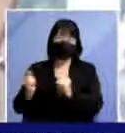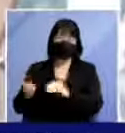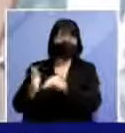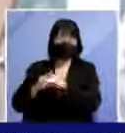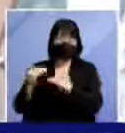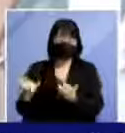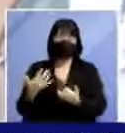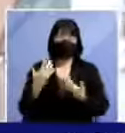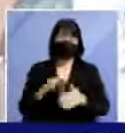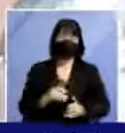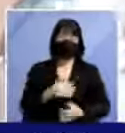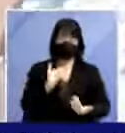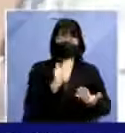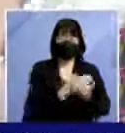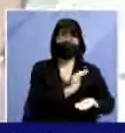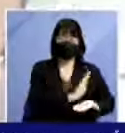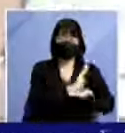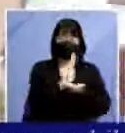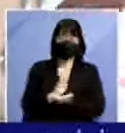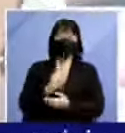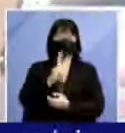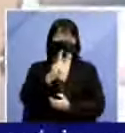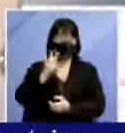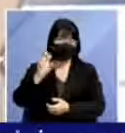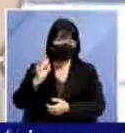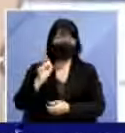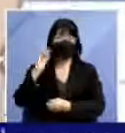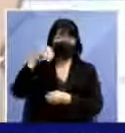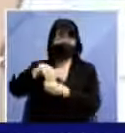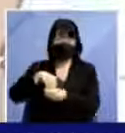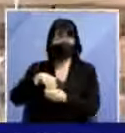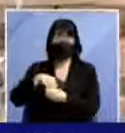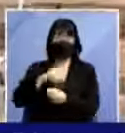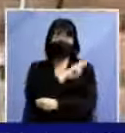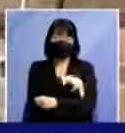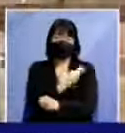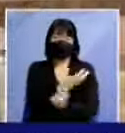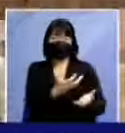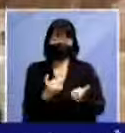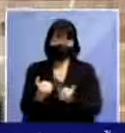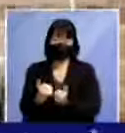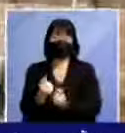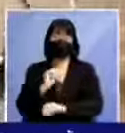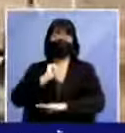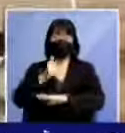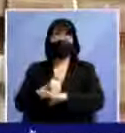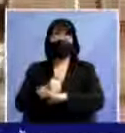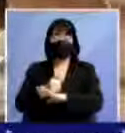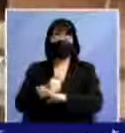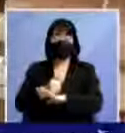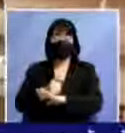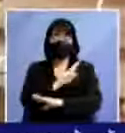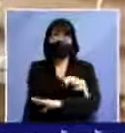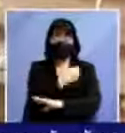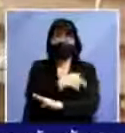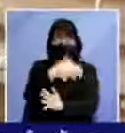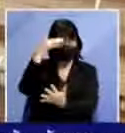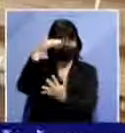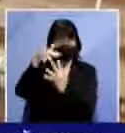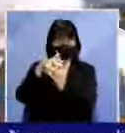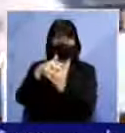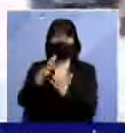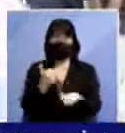อบเงิน 100,000 บาทนะครับให้กับนายแพทย์พานุคูวุฒิยากรผู้อำนวยการโรงพยาบาลจิตเวชพิษณุโลกเพื่อที่จะสนับส